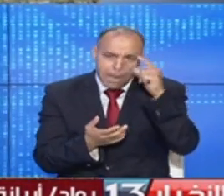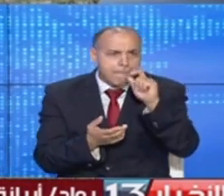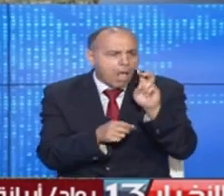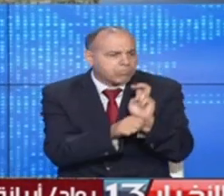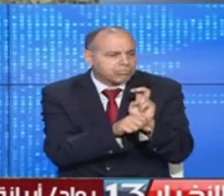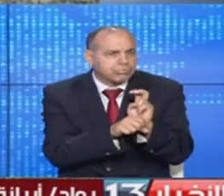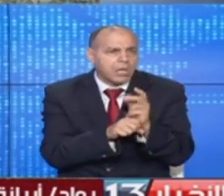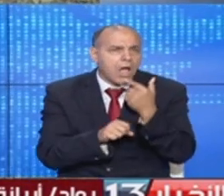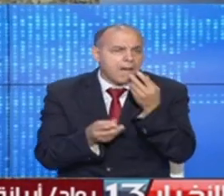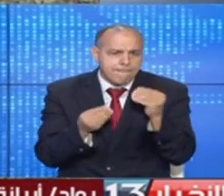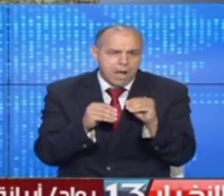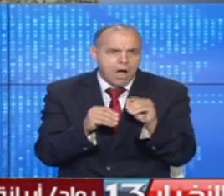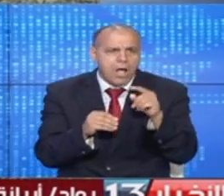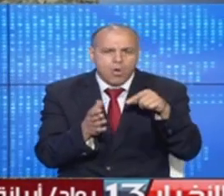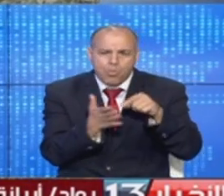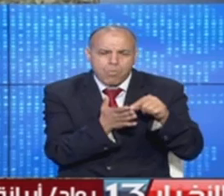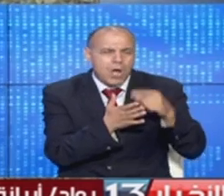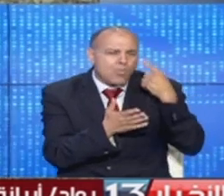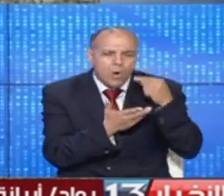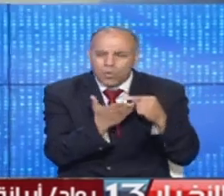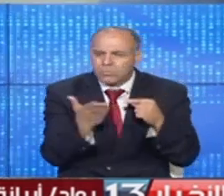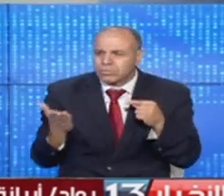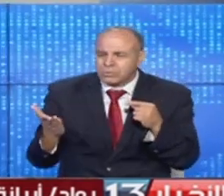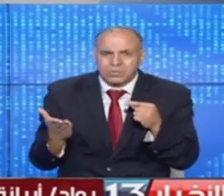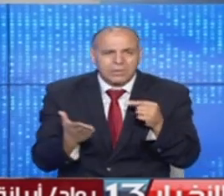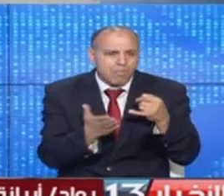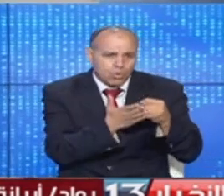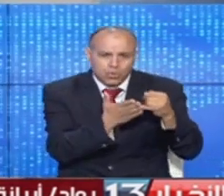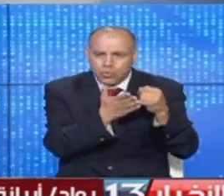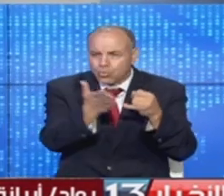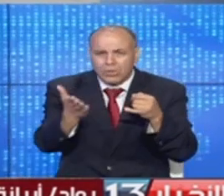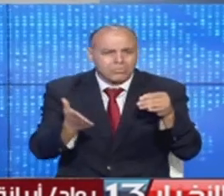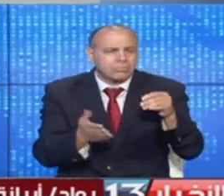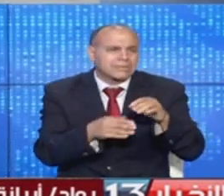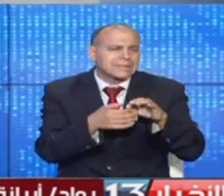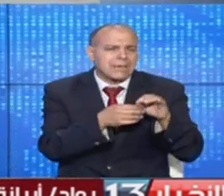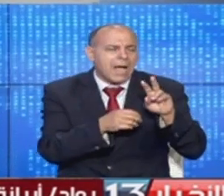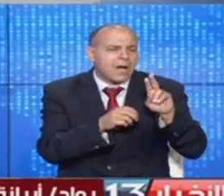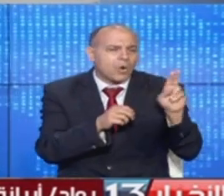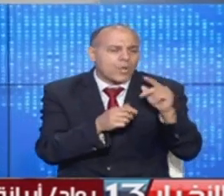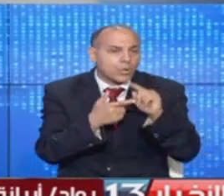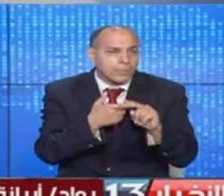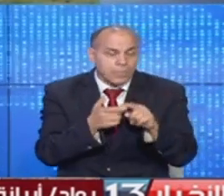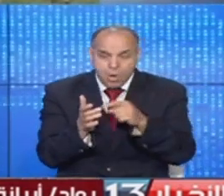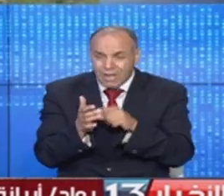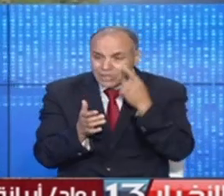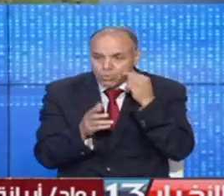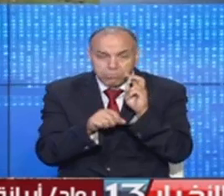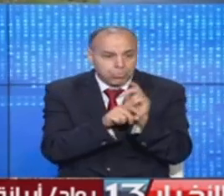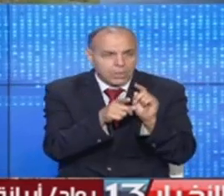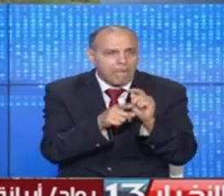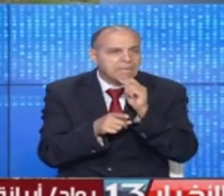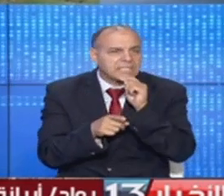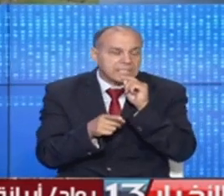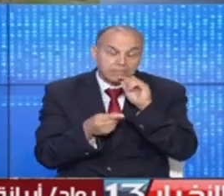وتتعدد معها النقاط السوداء في احياء سيد عمرو حيشكل والامام من خلال نقاط سوداء باتت